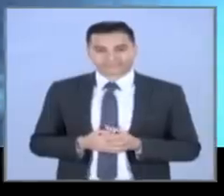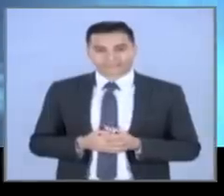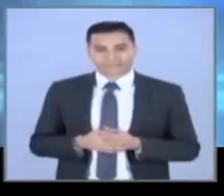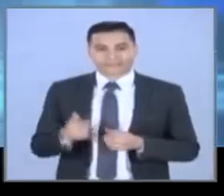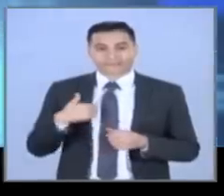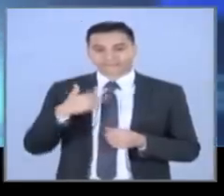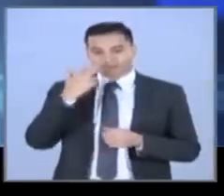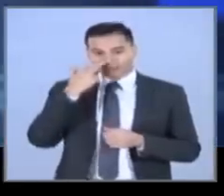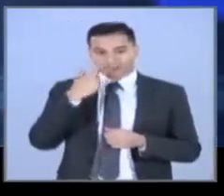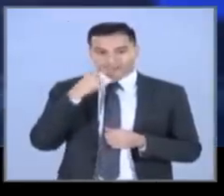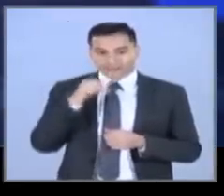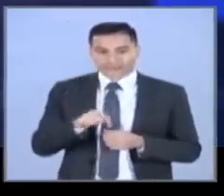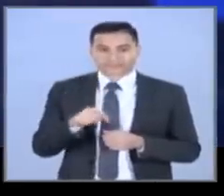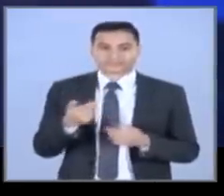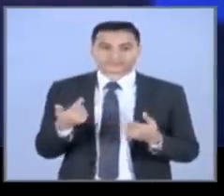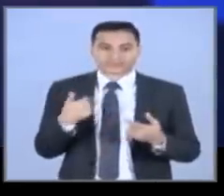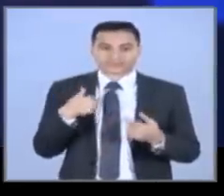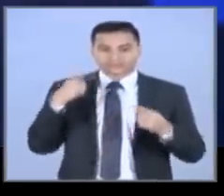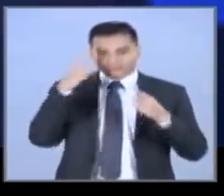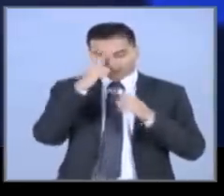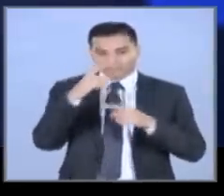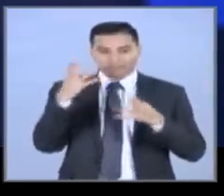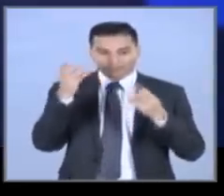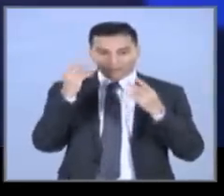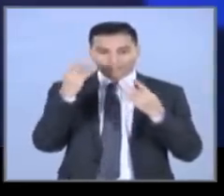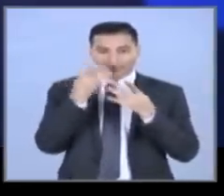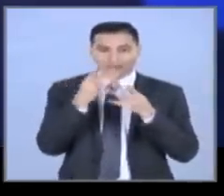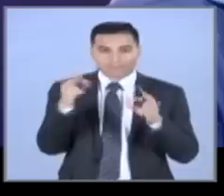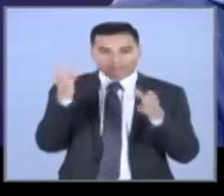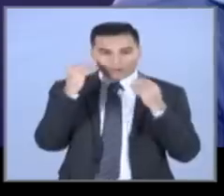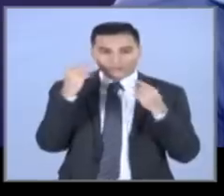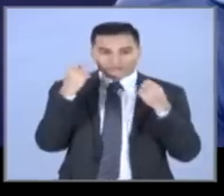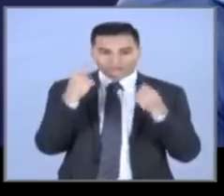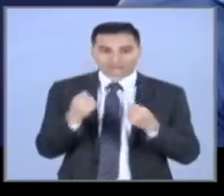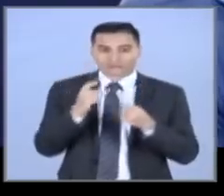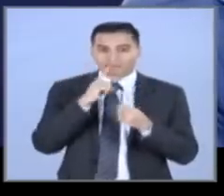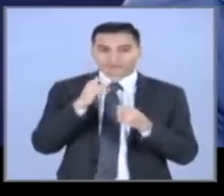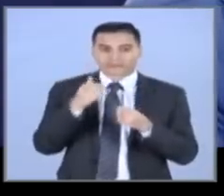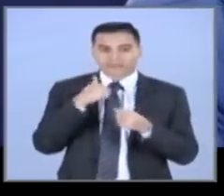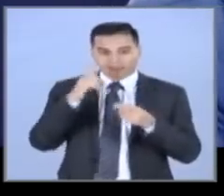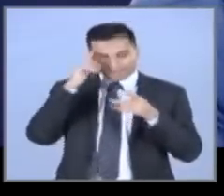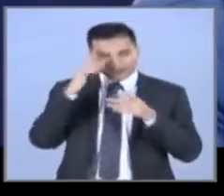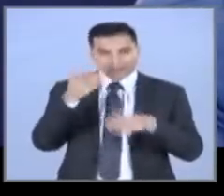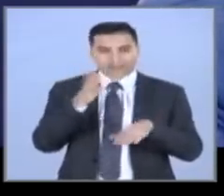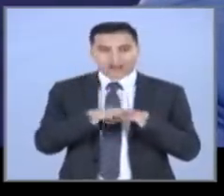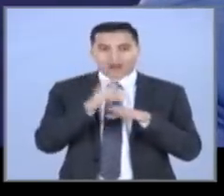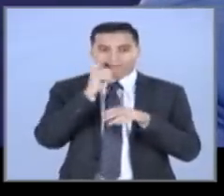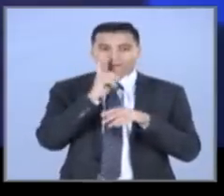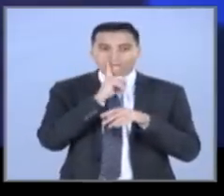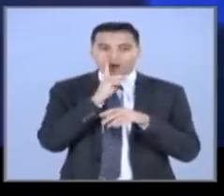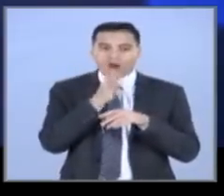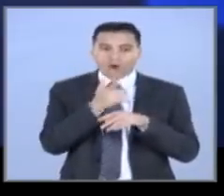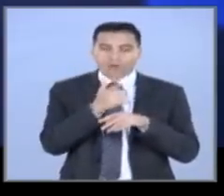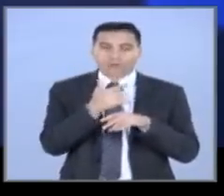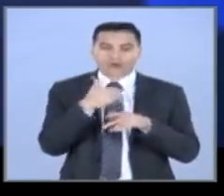أنا ثانوية عامة السنة دي، فمعرفتش إن أنا أجمع حصيلة كبيرة من المعلومات، وإحنا الحلقة دي معتمدين على بابايا وأخويا،